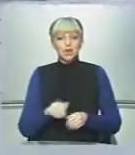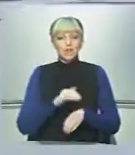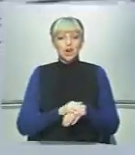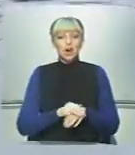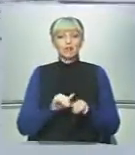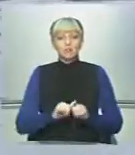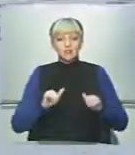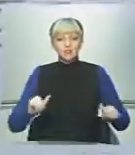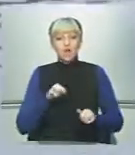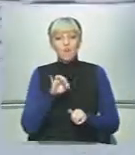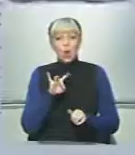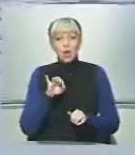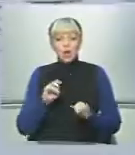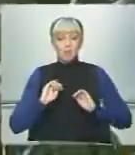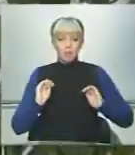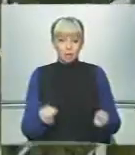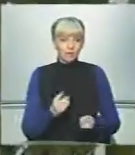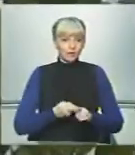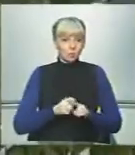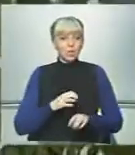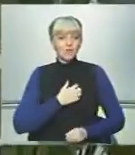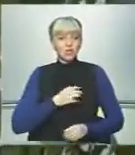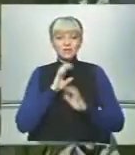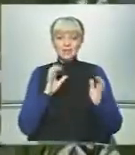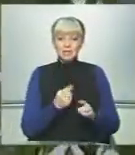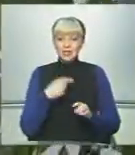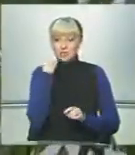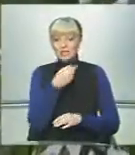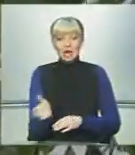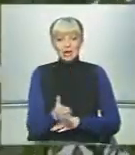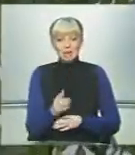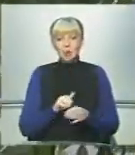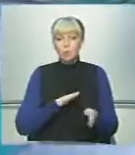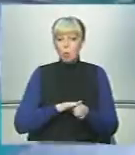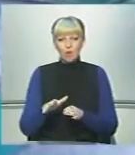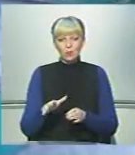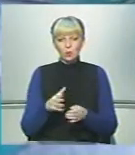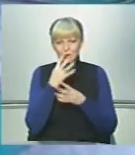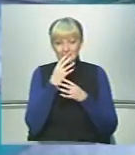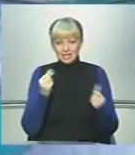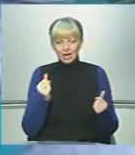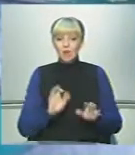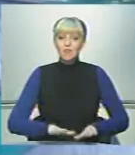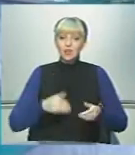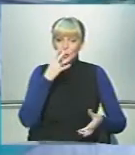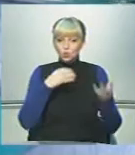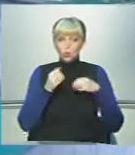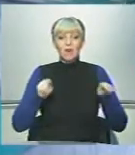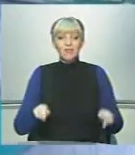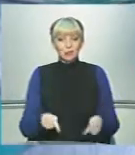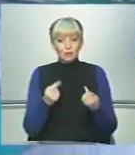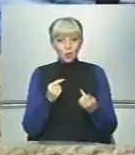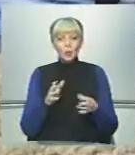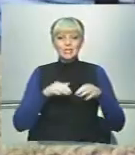популяція форелі значно зменшилась. А тому так важливо зберегти цей вид риби від повного зникнення. Як варіант – штучне відтворення